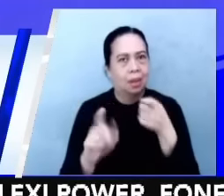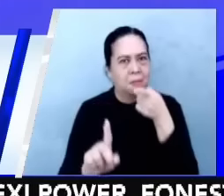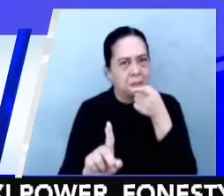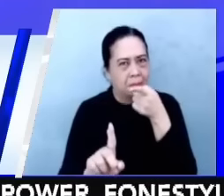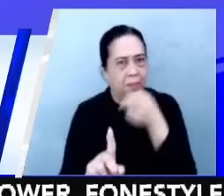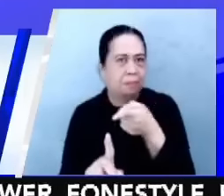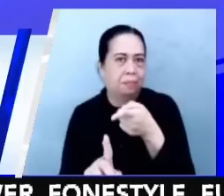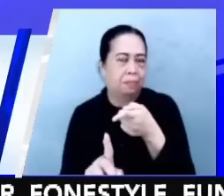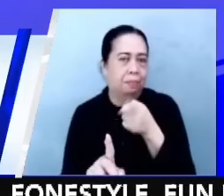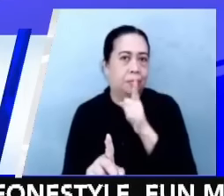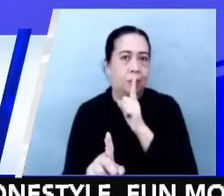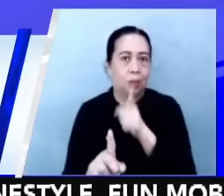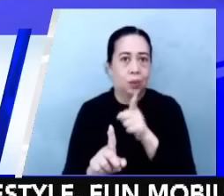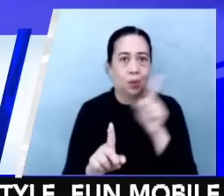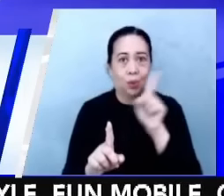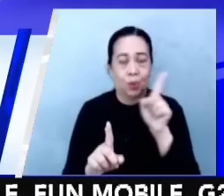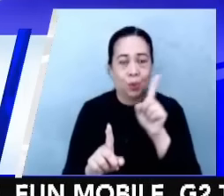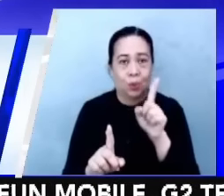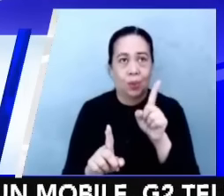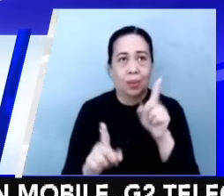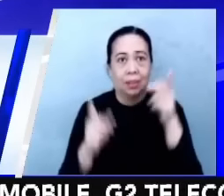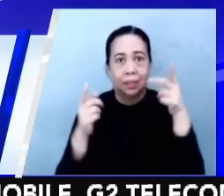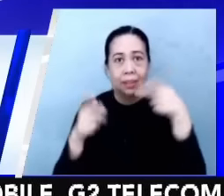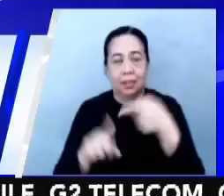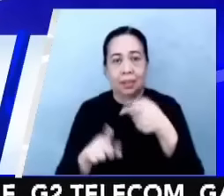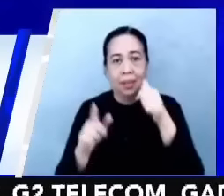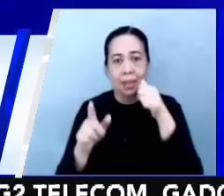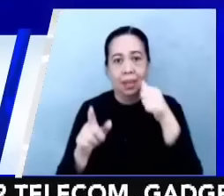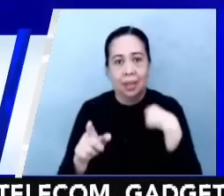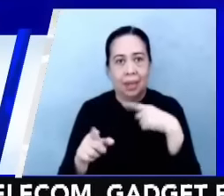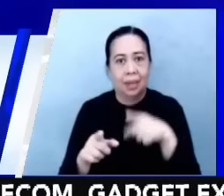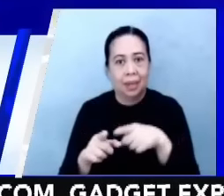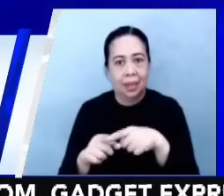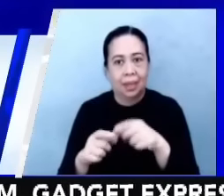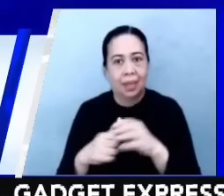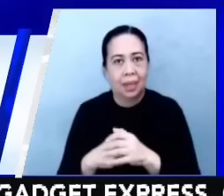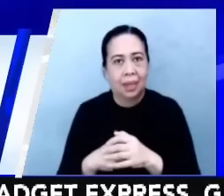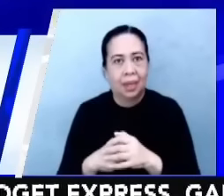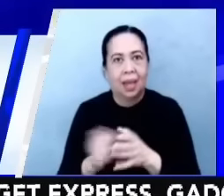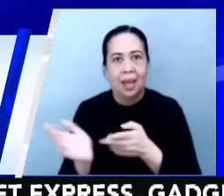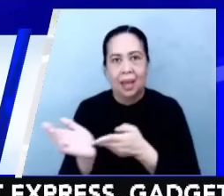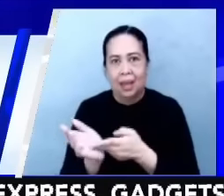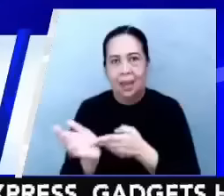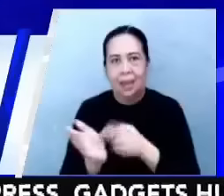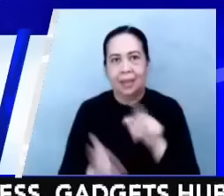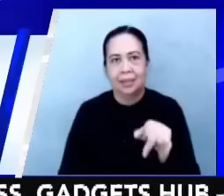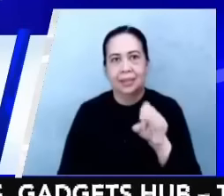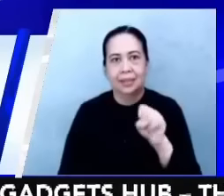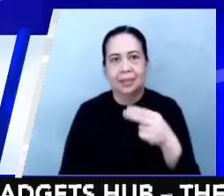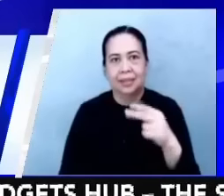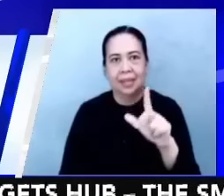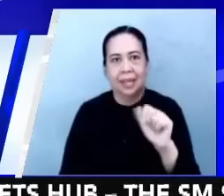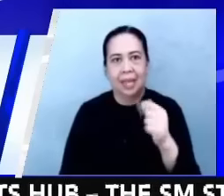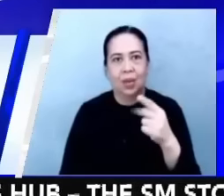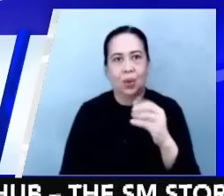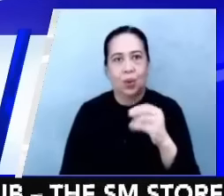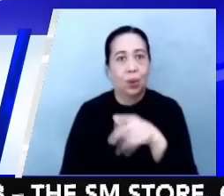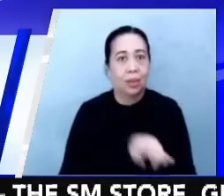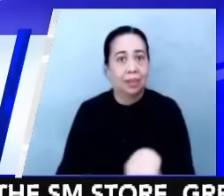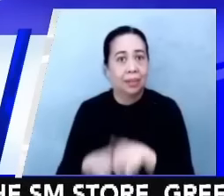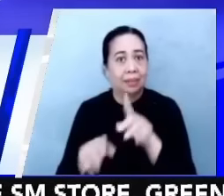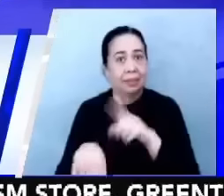pasabog sa hearing kahapon Ay yung direktang pag-amin ni Sheila guo naabay niyang umalis ng